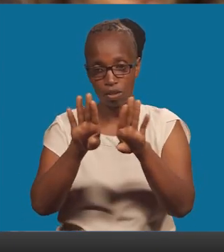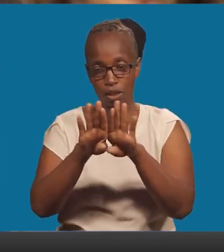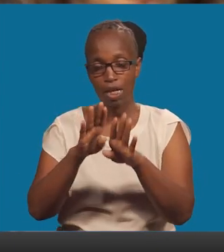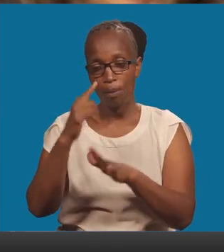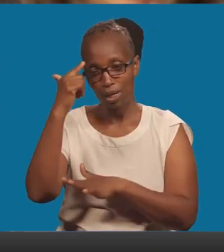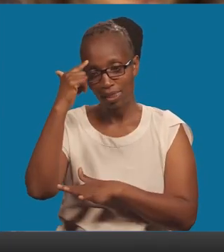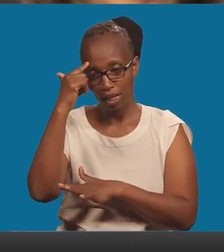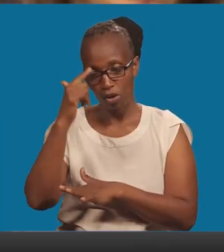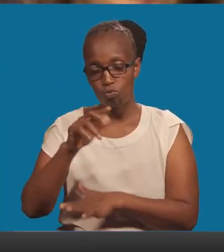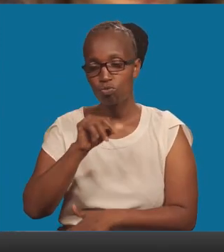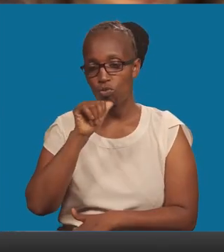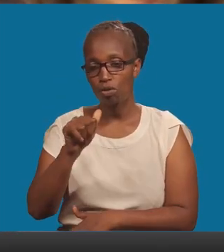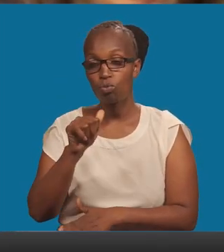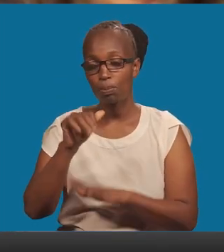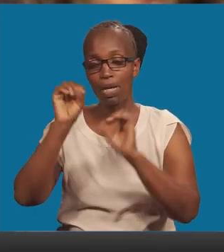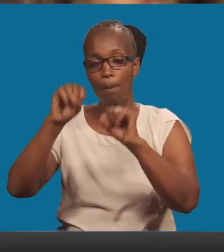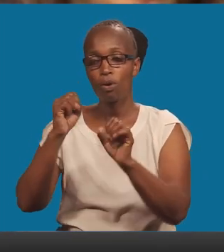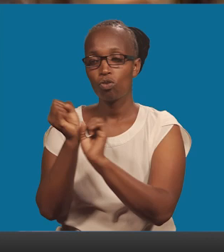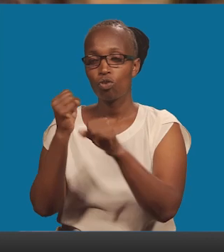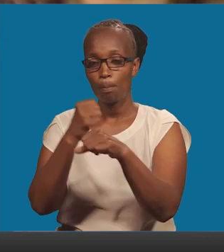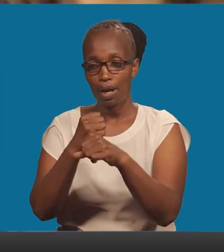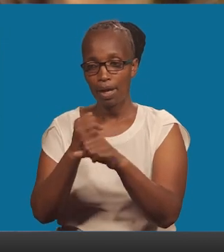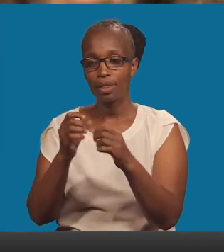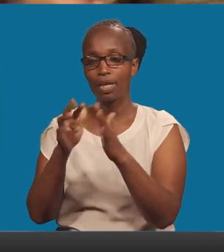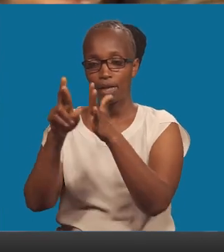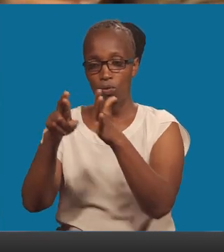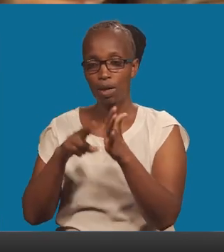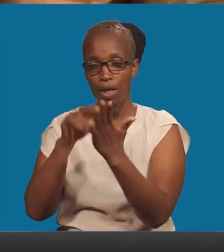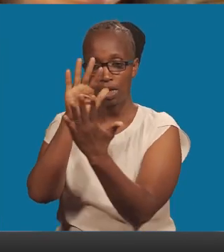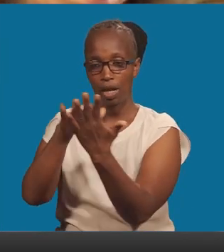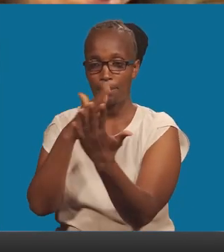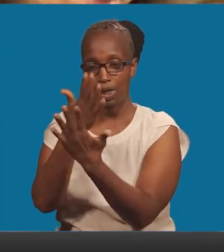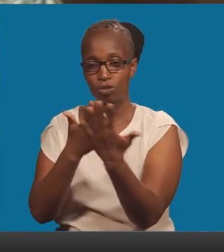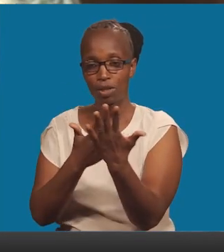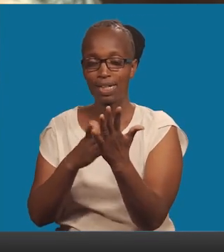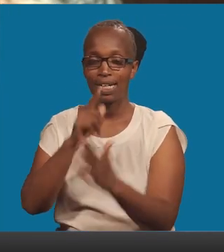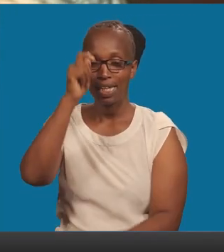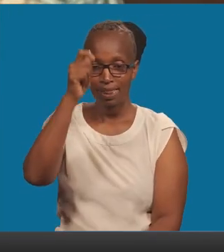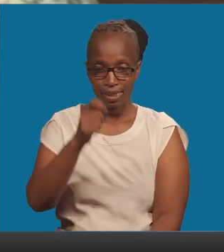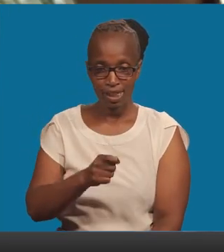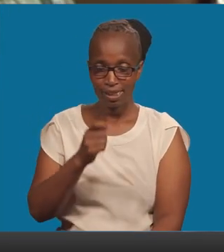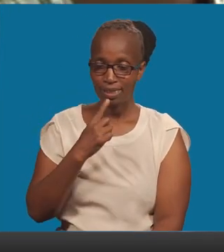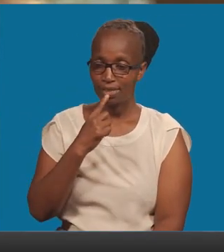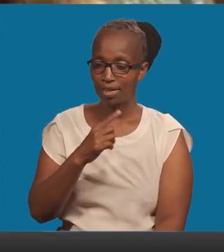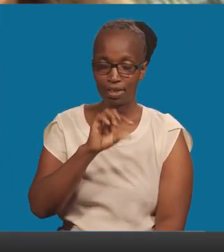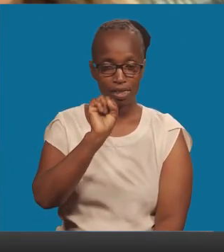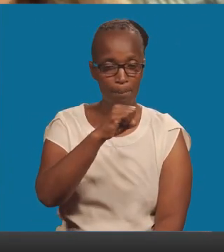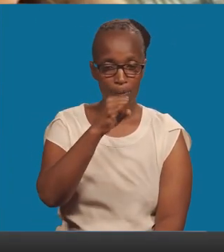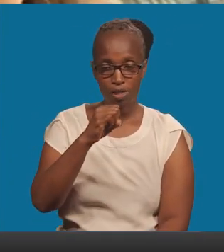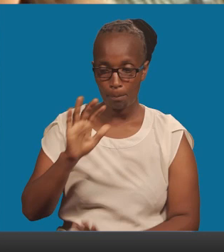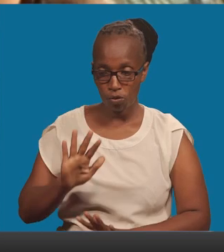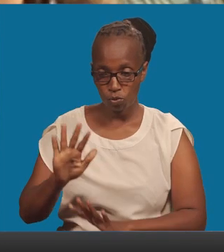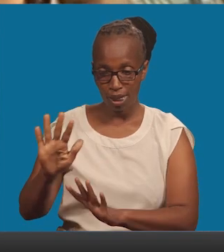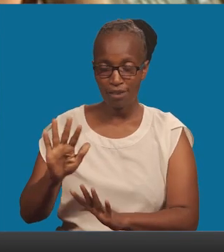lady, there will be no delay on our part. We are ready to make the relevant application right away. Hakimu alisema hawezi